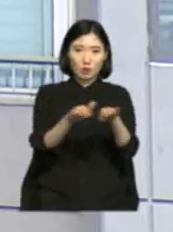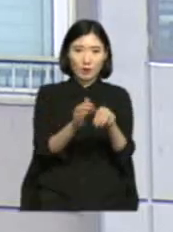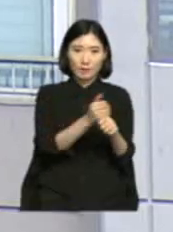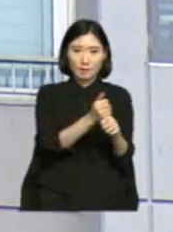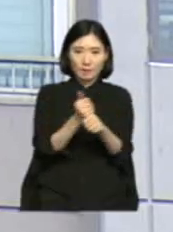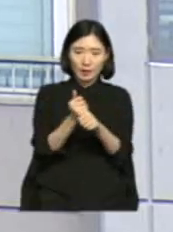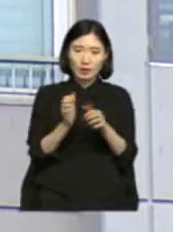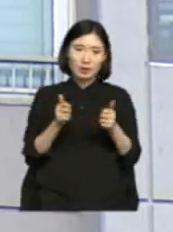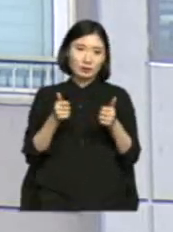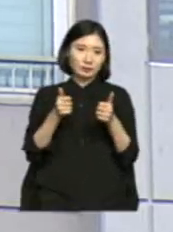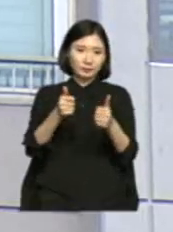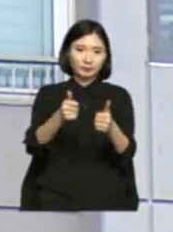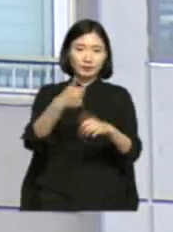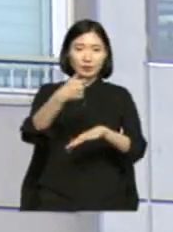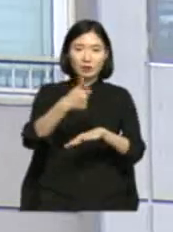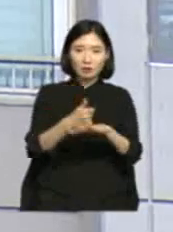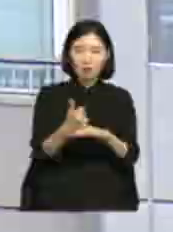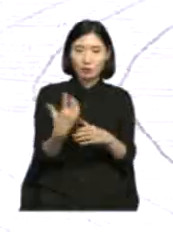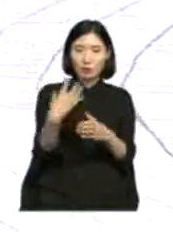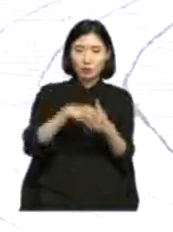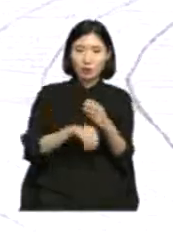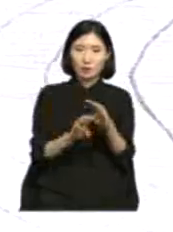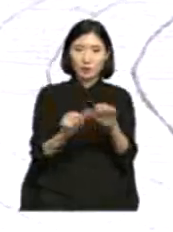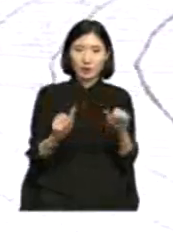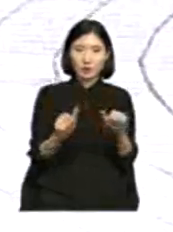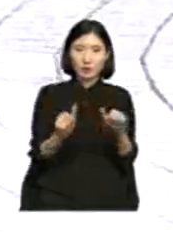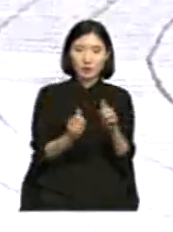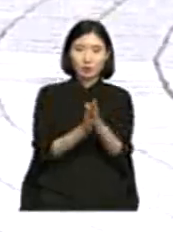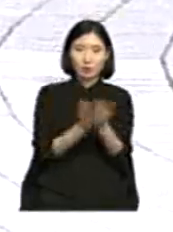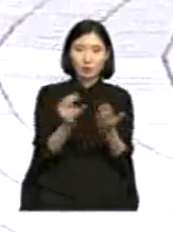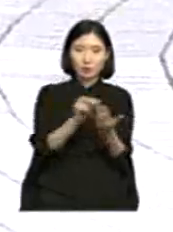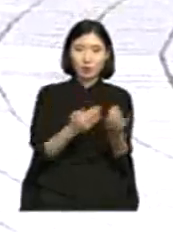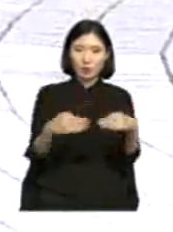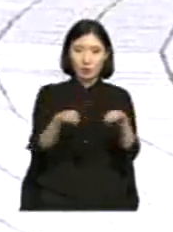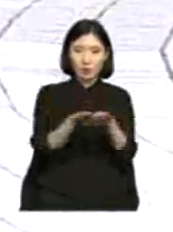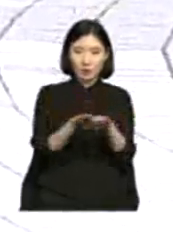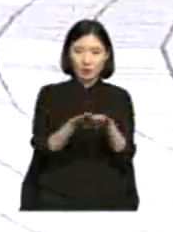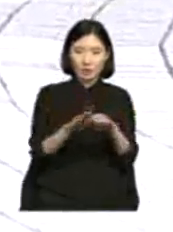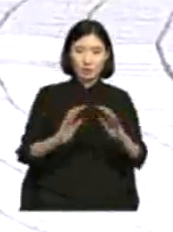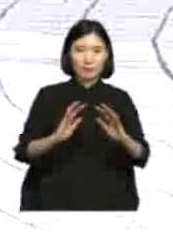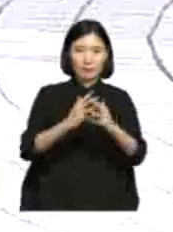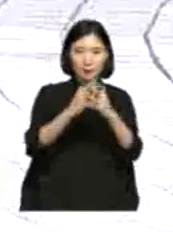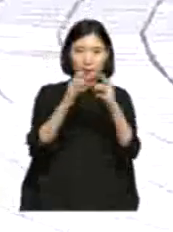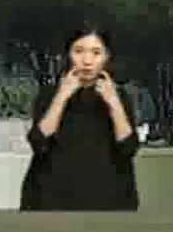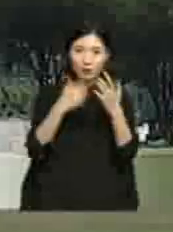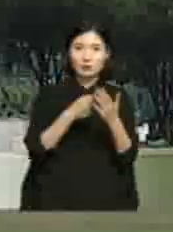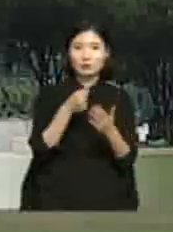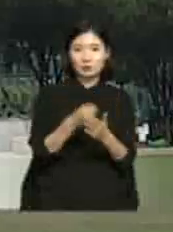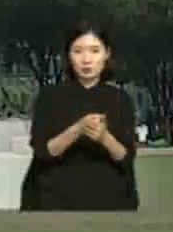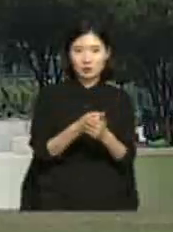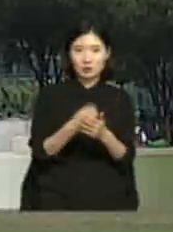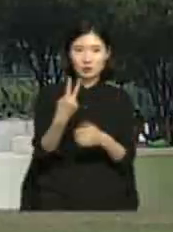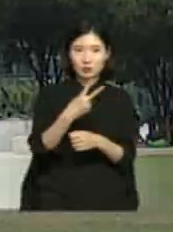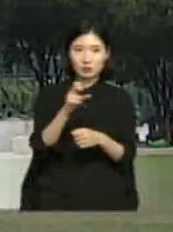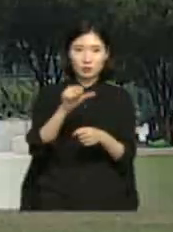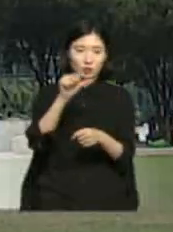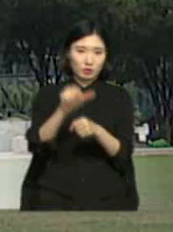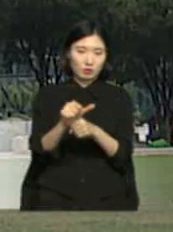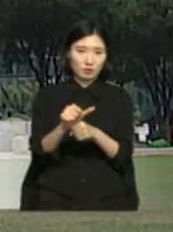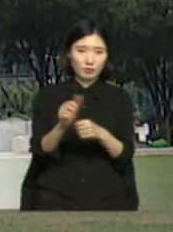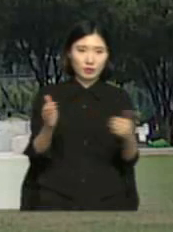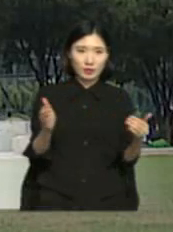올려왔습니다. 그 결과 해당 부지에 시립도서관 건립이 확정됐습니다. 서울시가